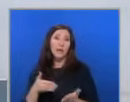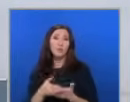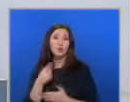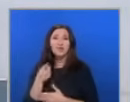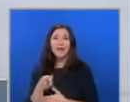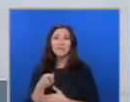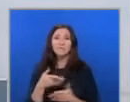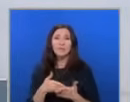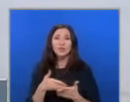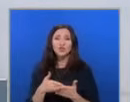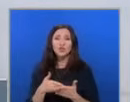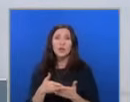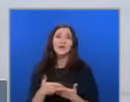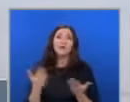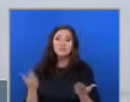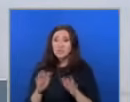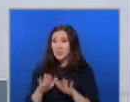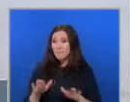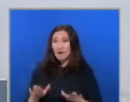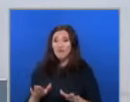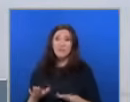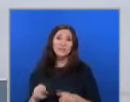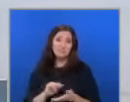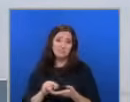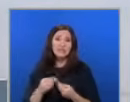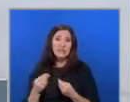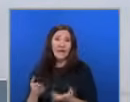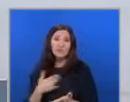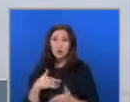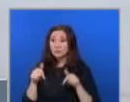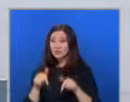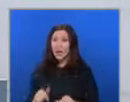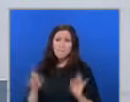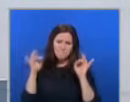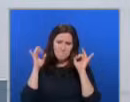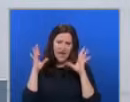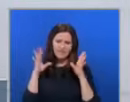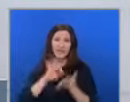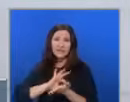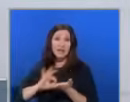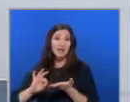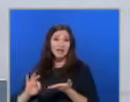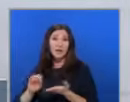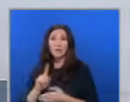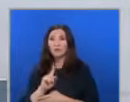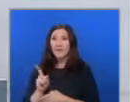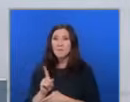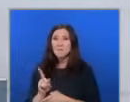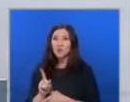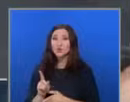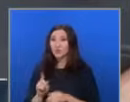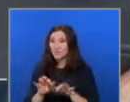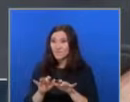тази причина сме се забавили с издаването. Имам сега перфектна секретарка, която не може да го